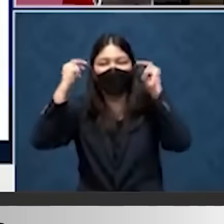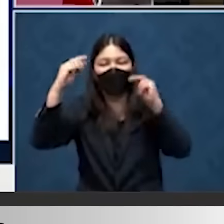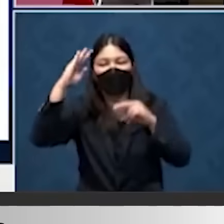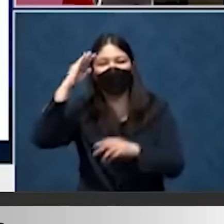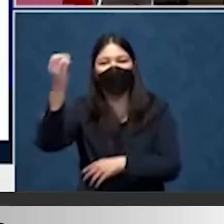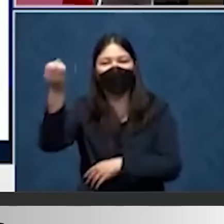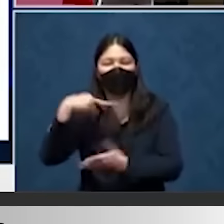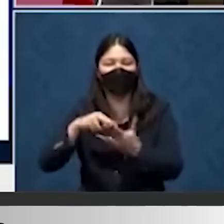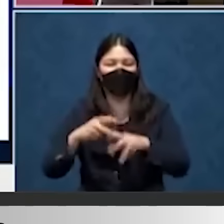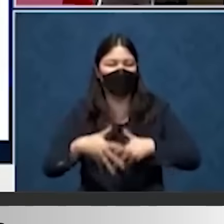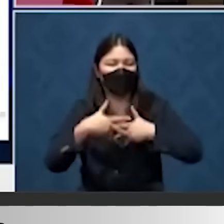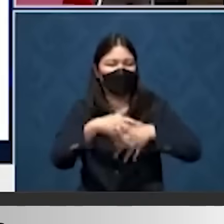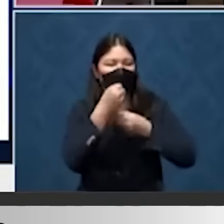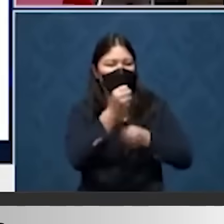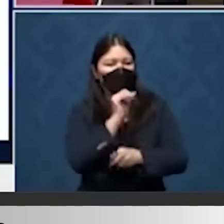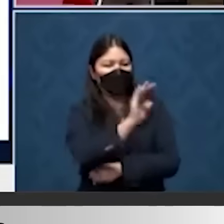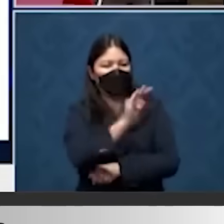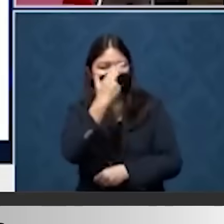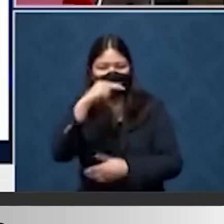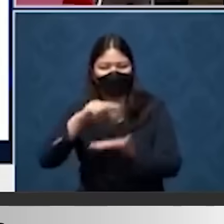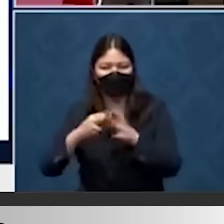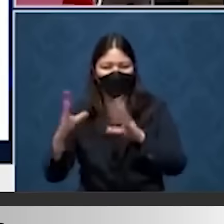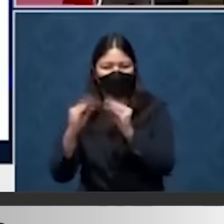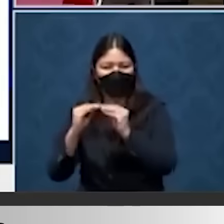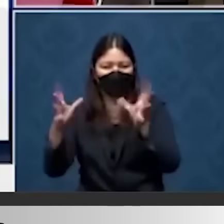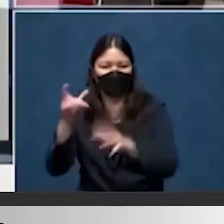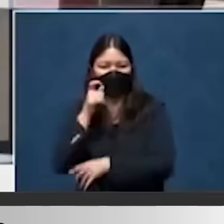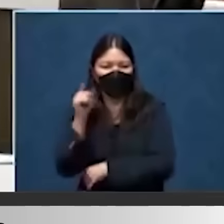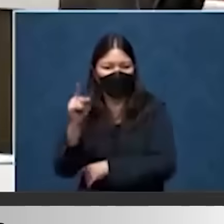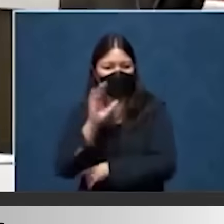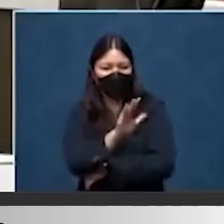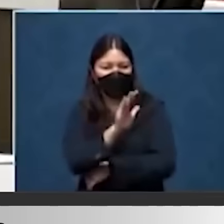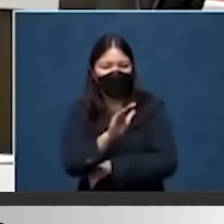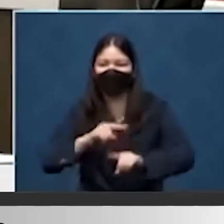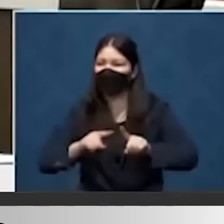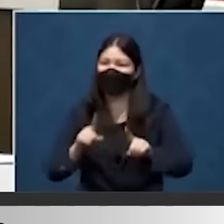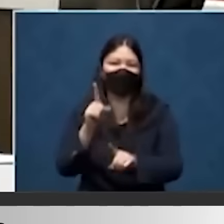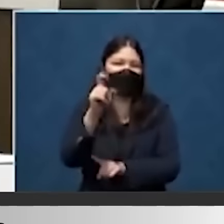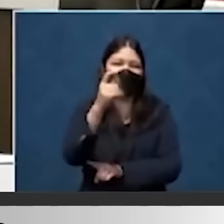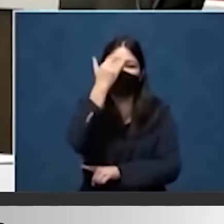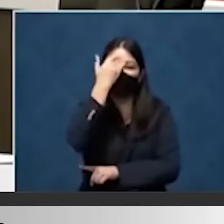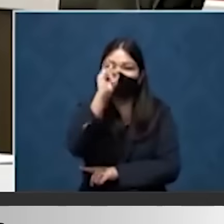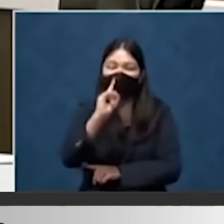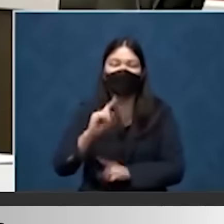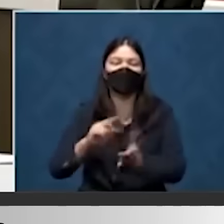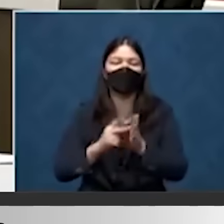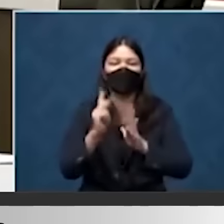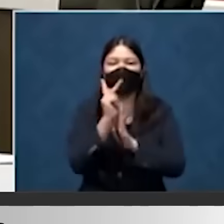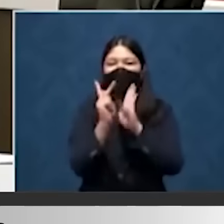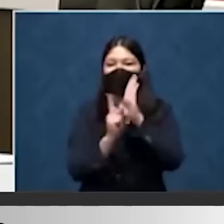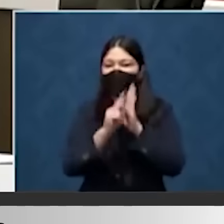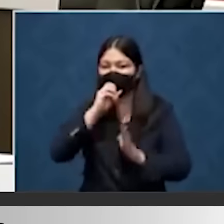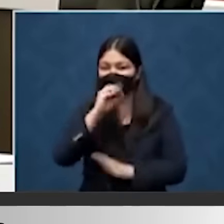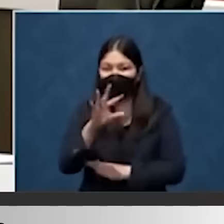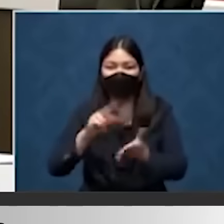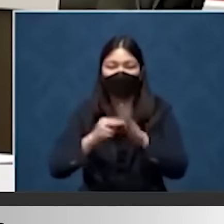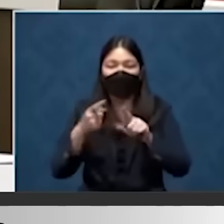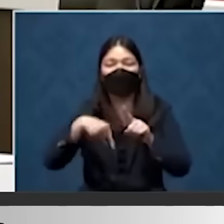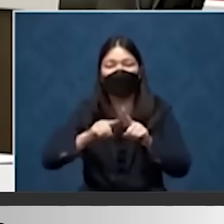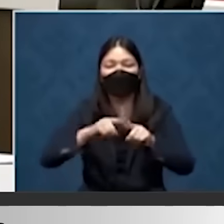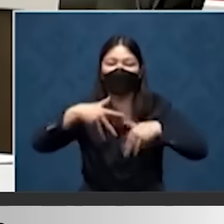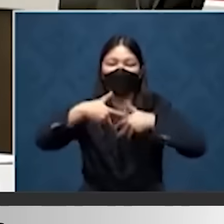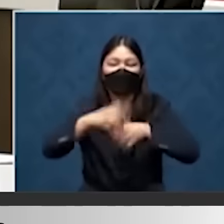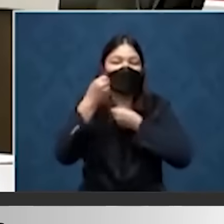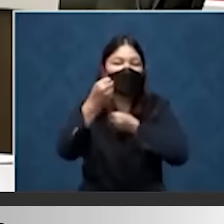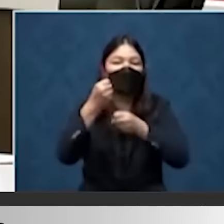ได้ค่ะเพราะประกาศดังกล่าวขัดหลักสากลเกี่ยวกับสิทธิการชุมนุมสาธารณะเป็นการลิดรอนเสรีภาพของการชุมนุ